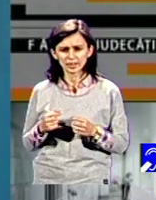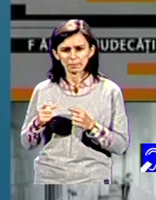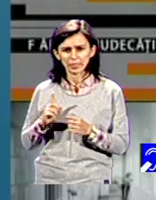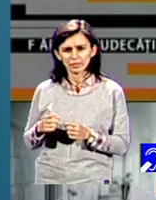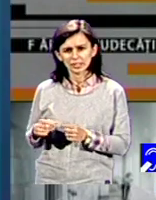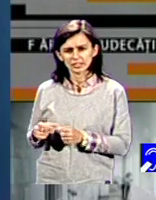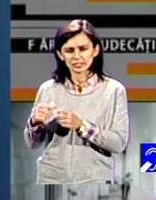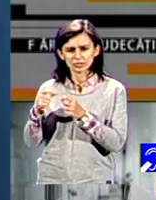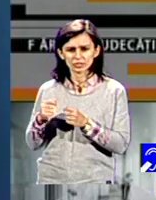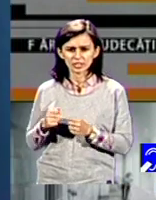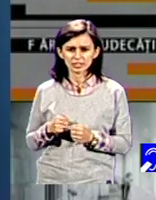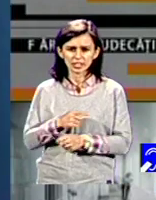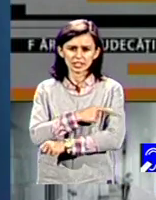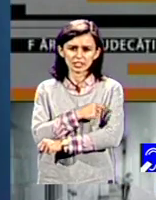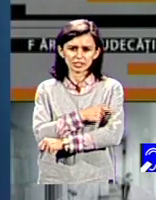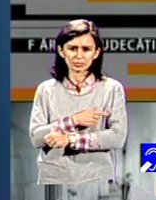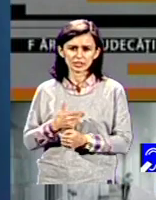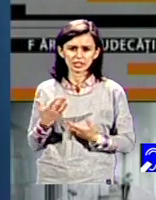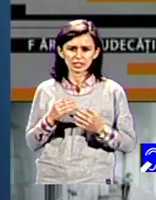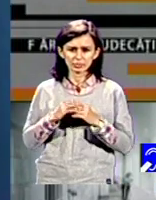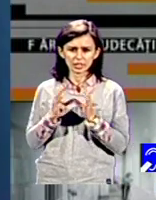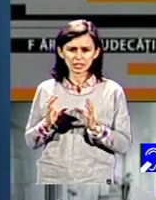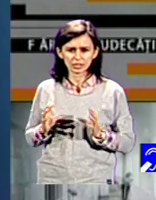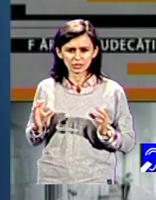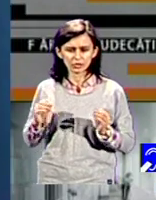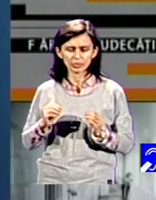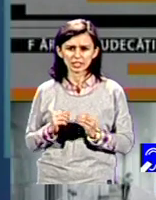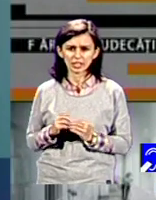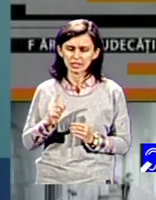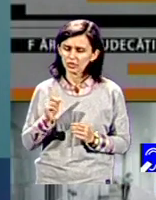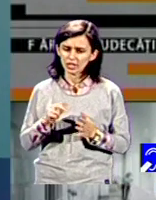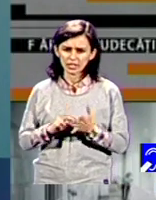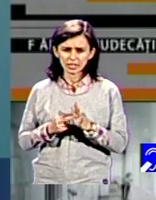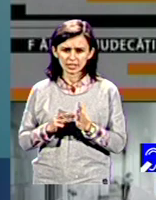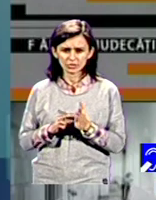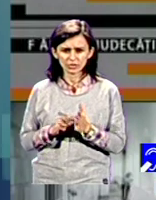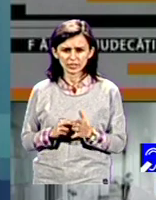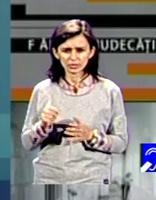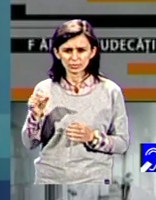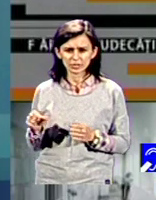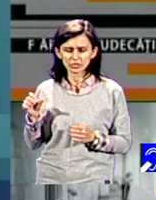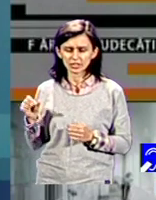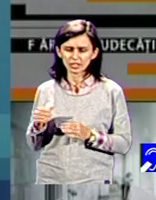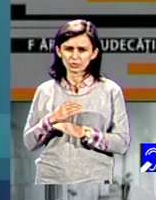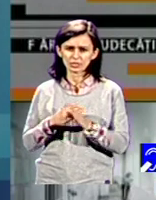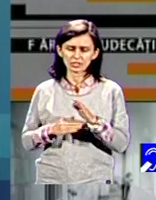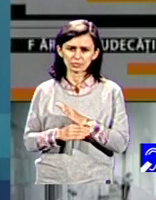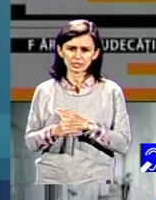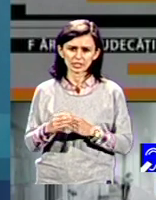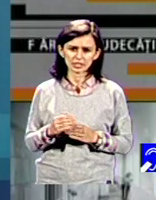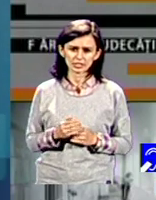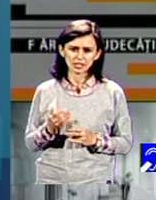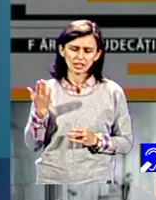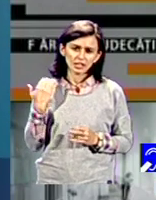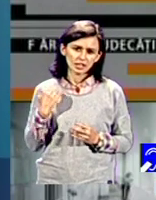cămine de tip spital mai mult pe care paranteză România nici măcar în zilele noastre nu a rezolvat o Așadar persoanele cu dizabilități au fost pe îl